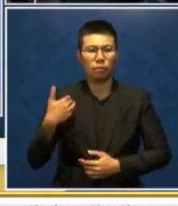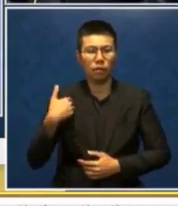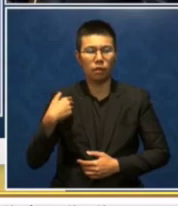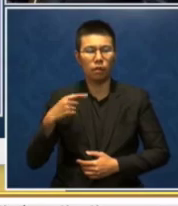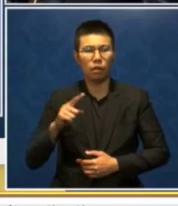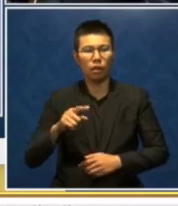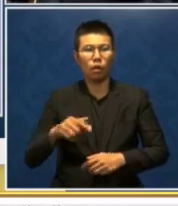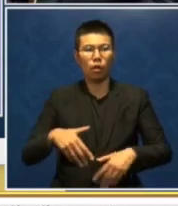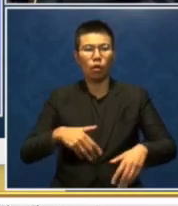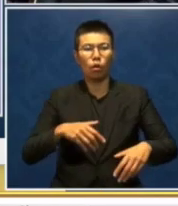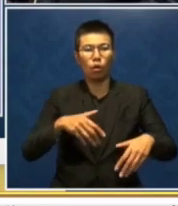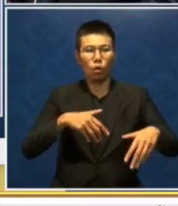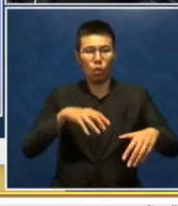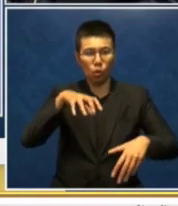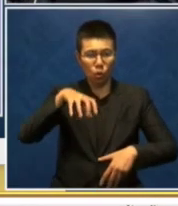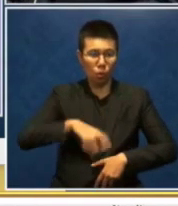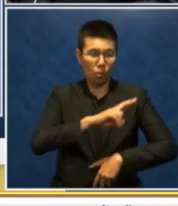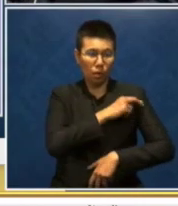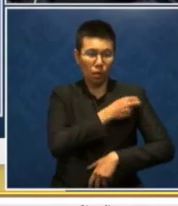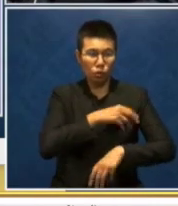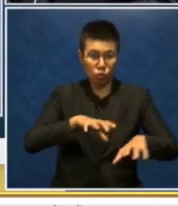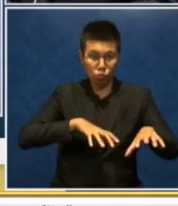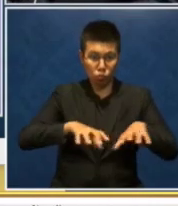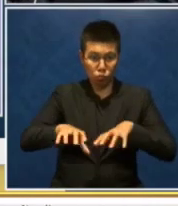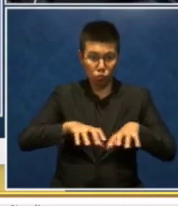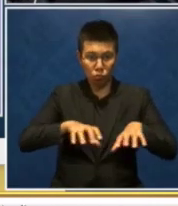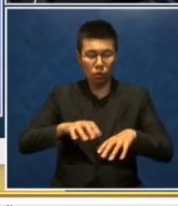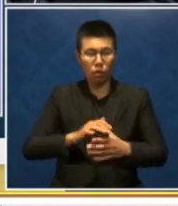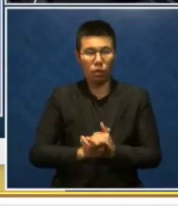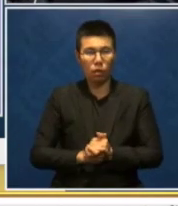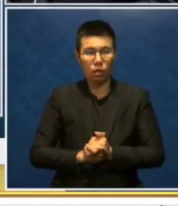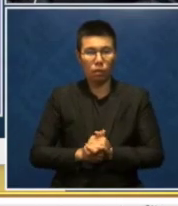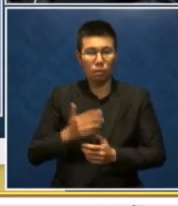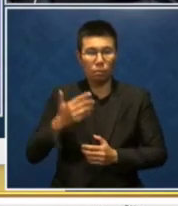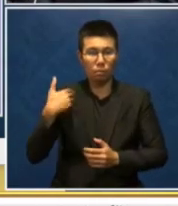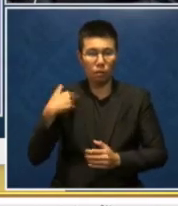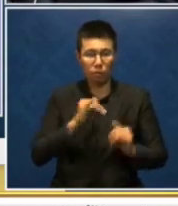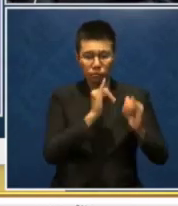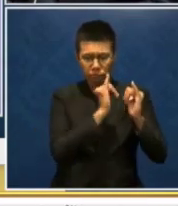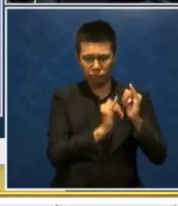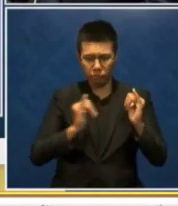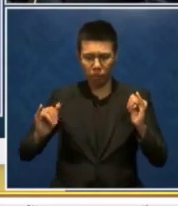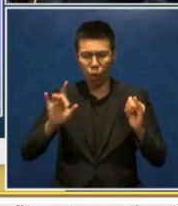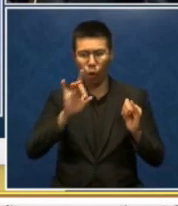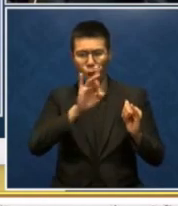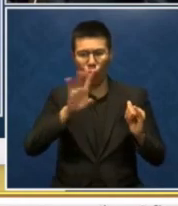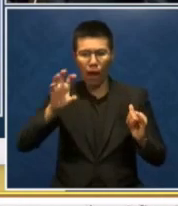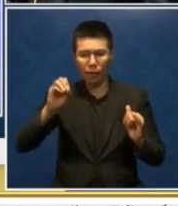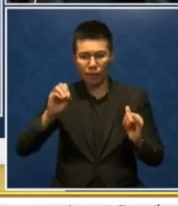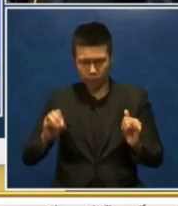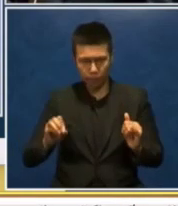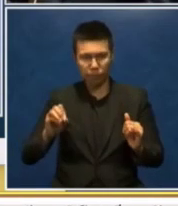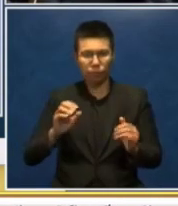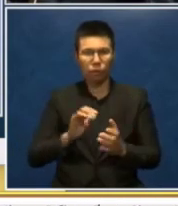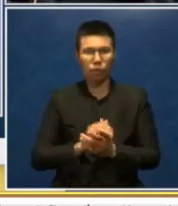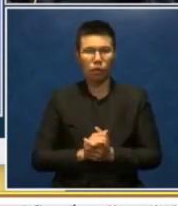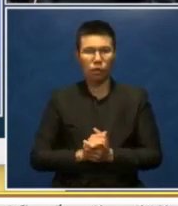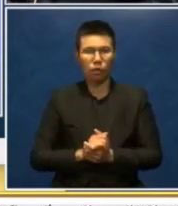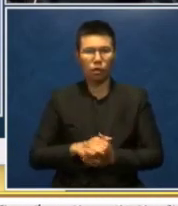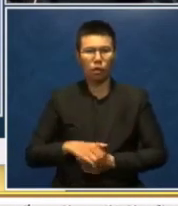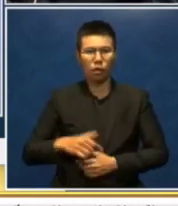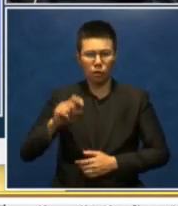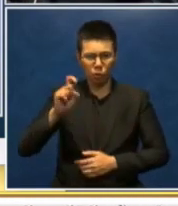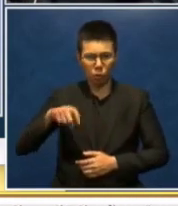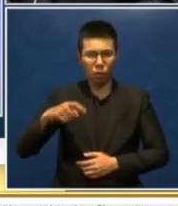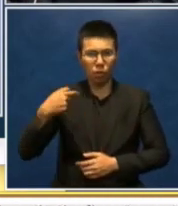ชนขนาด150เตียงเป็นโรงพยาบาลแม่ข่ายที่ต้องรับผิดชอบ